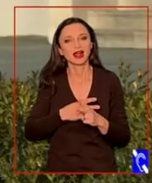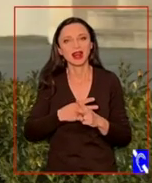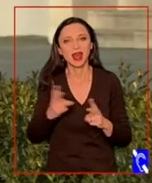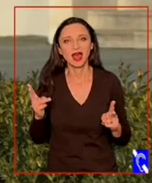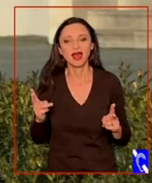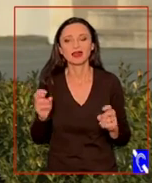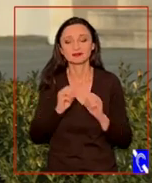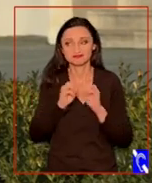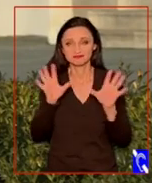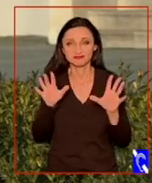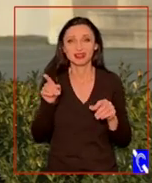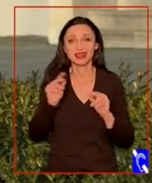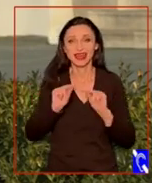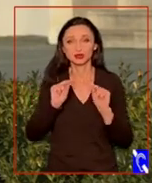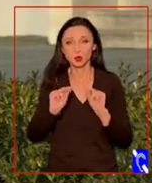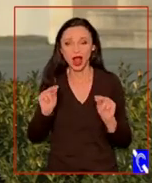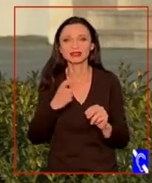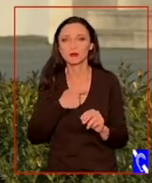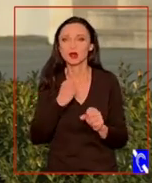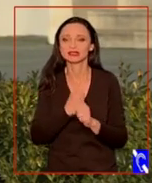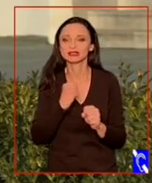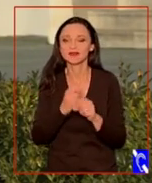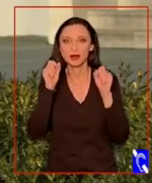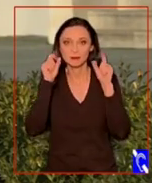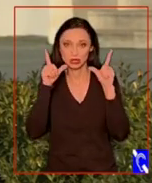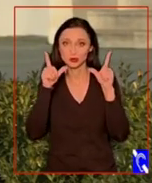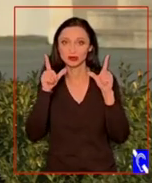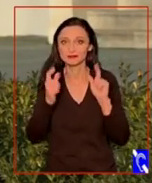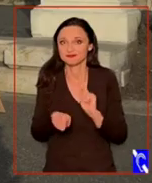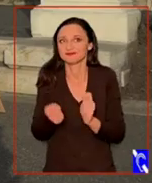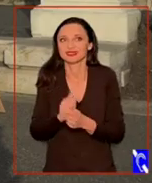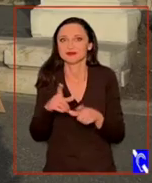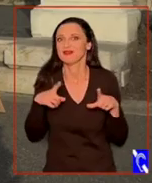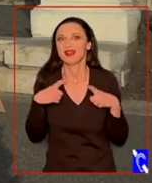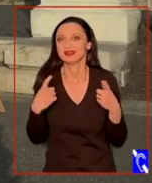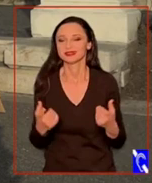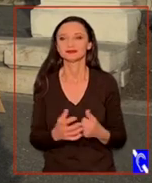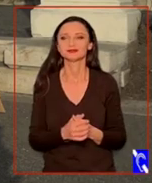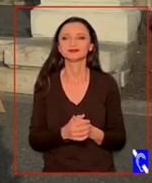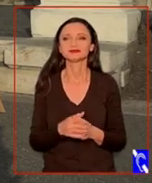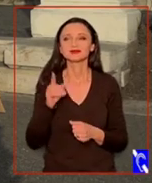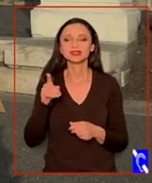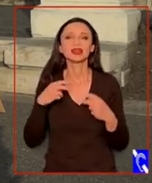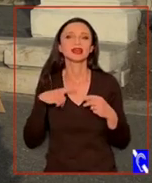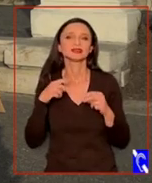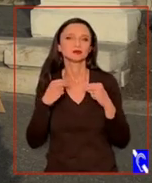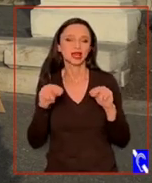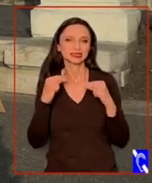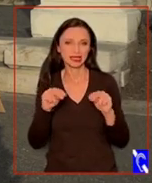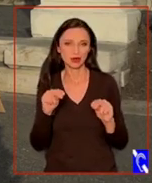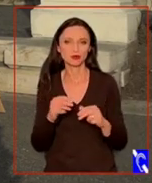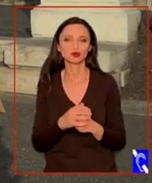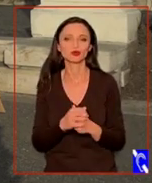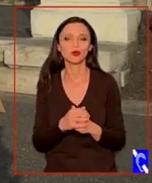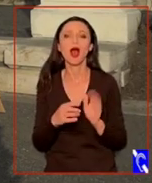că educația poate face minuni. Prin exemplul său,